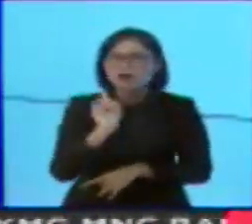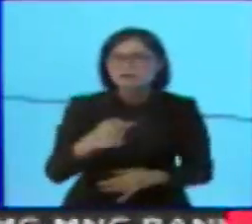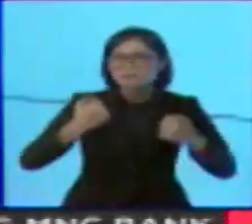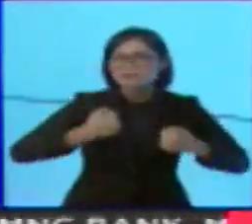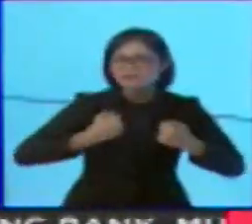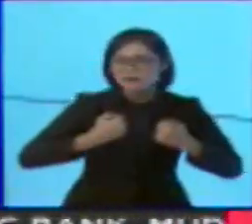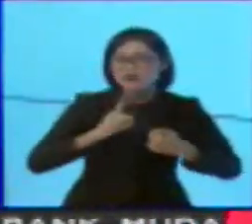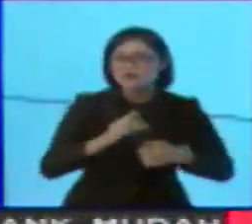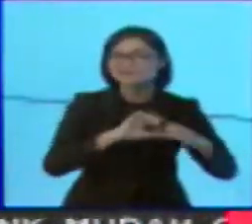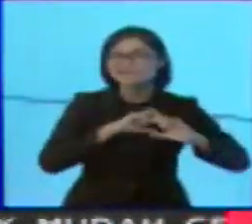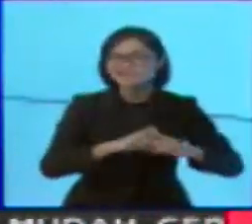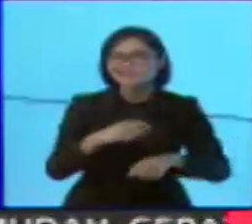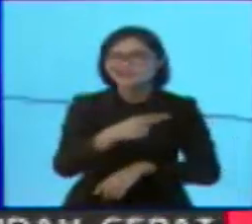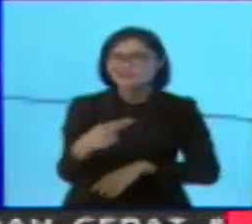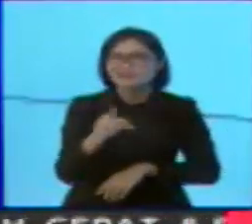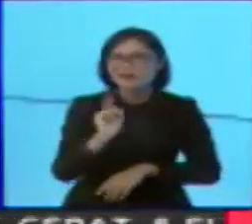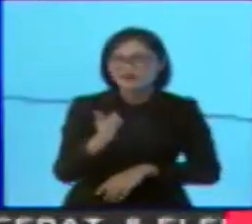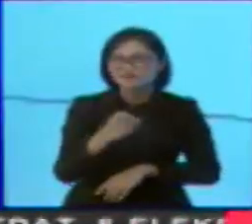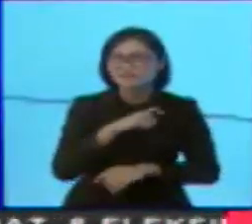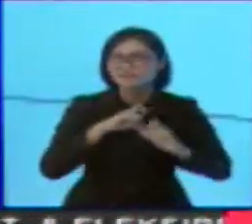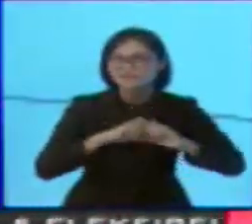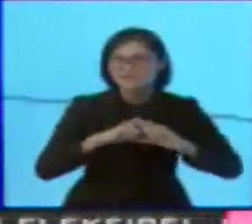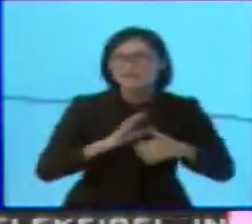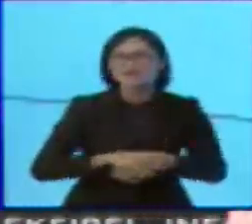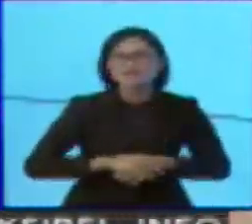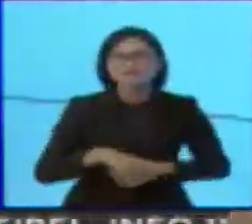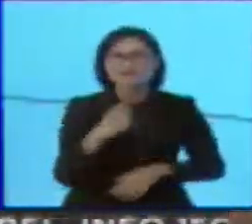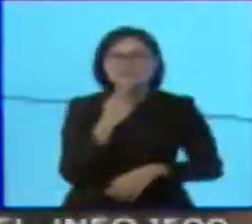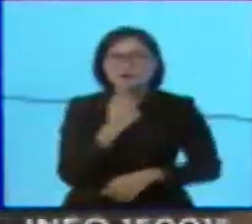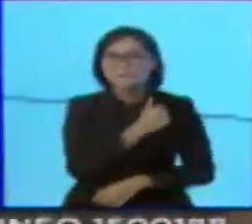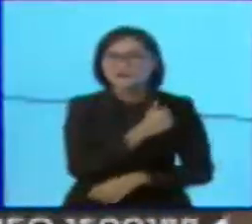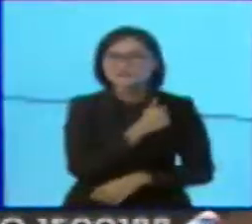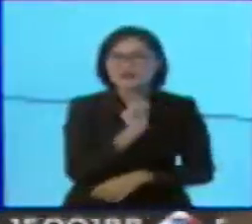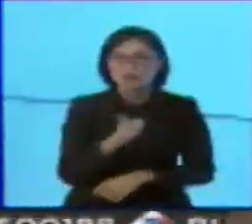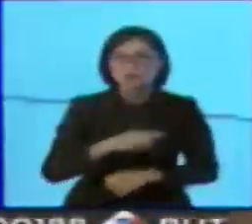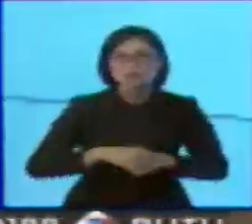tanah air, cinta merah putih, ya, persaudaraan kebangsaan.